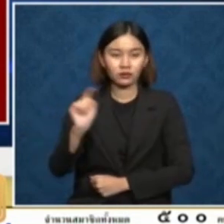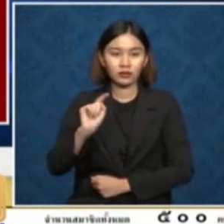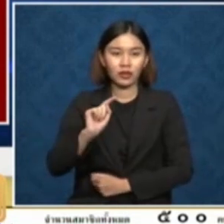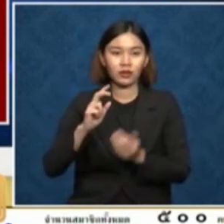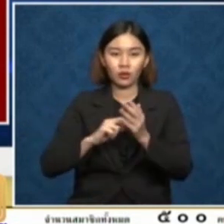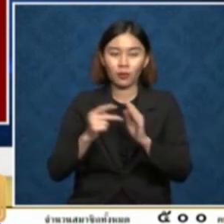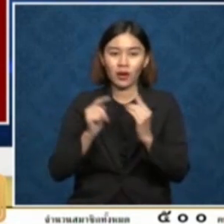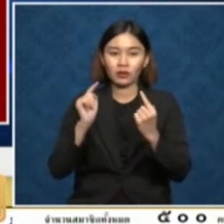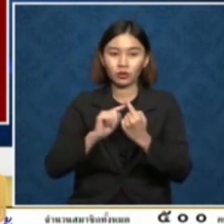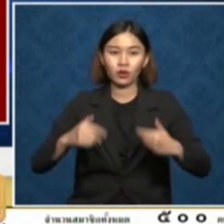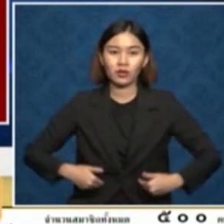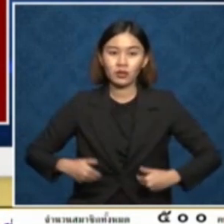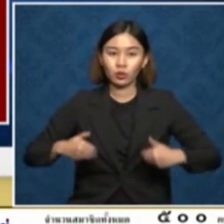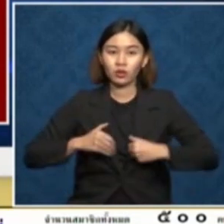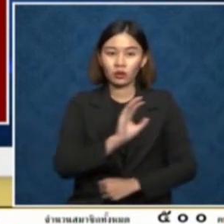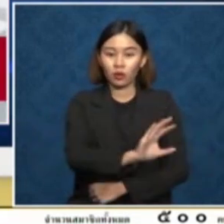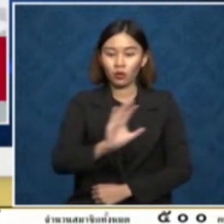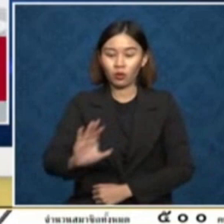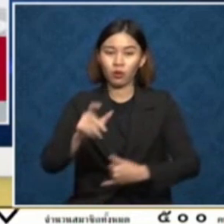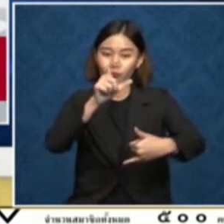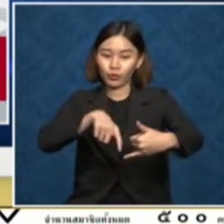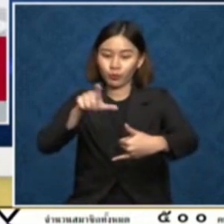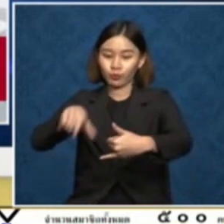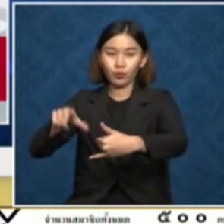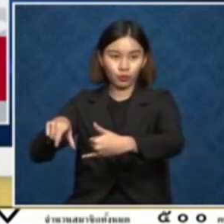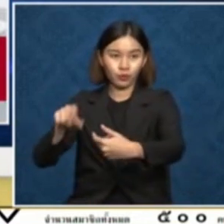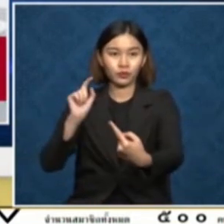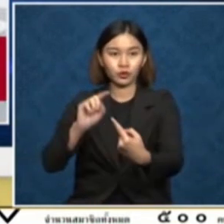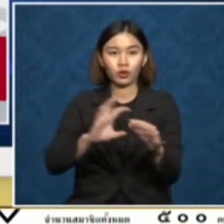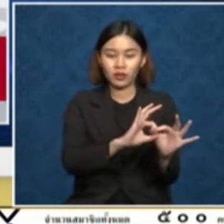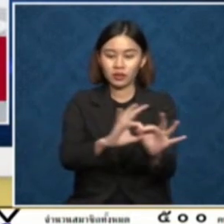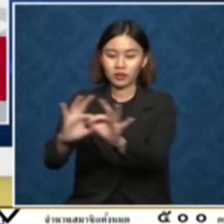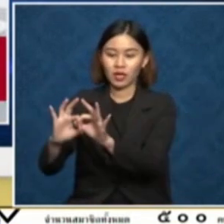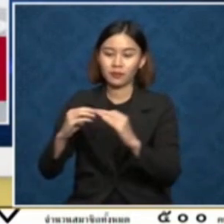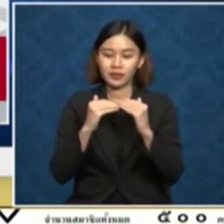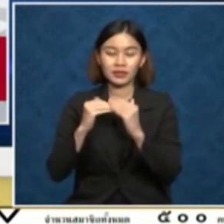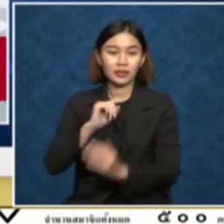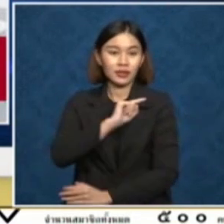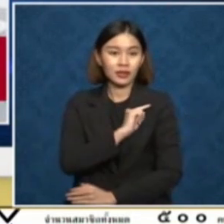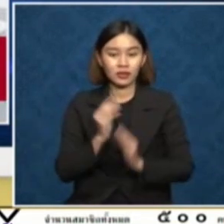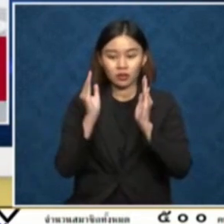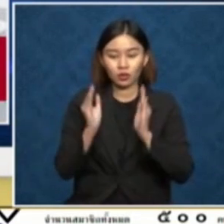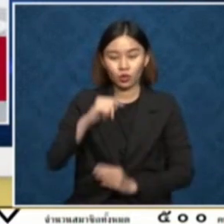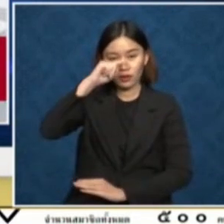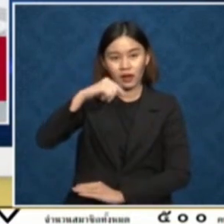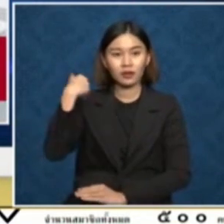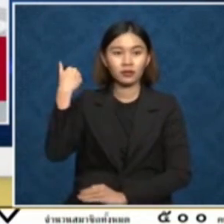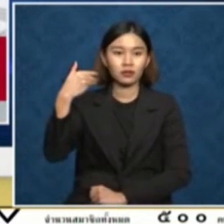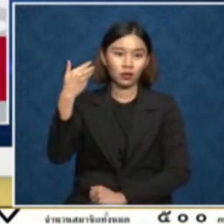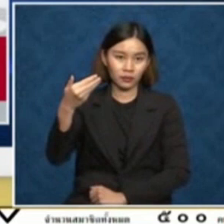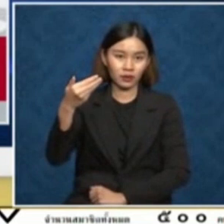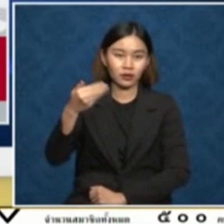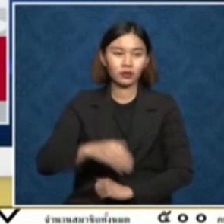แล้วครับและต้องได้รับการคุ้มครองตามกฎหมายแต่อย่างไรก็ดีครับสิ่งที่เราไม่อาจละเลยหรือมองข้